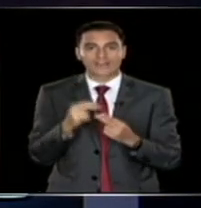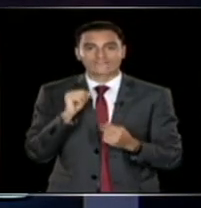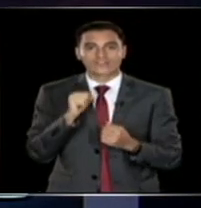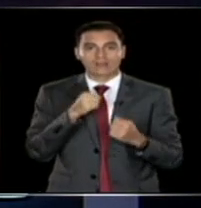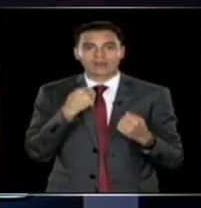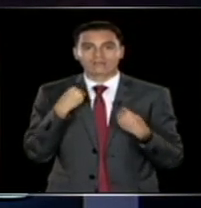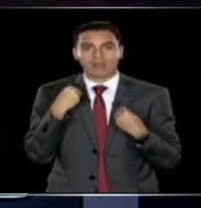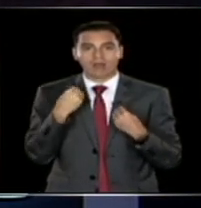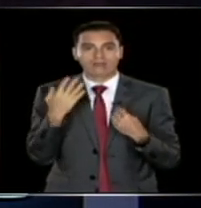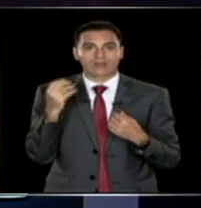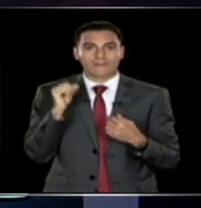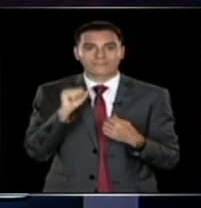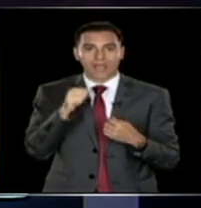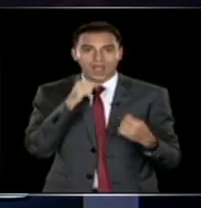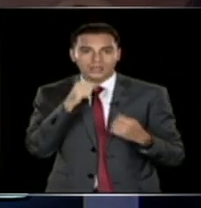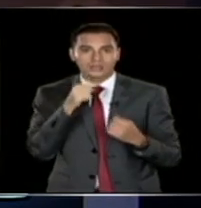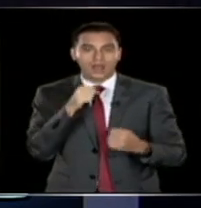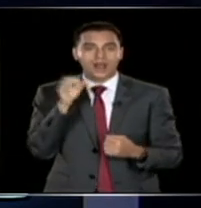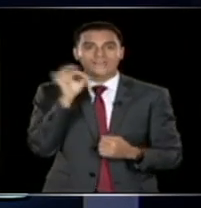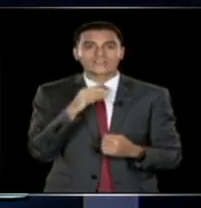القتالية، فما هي؟